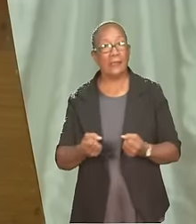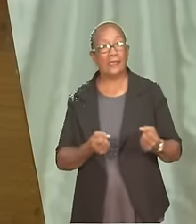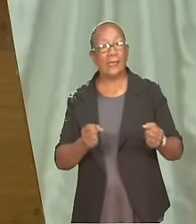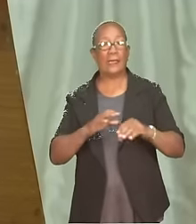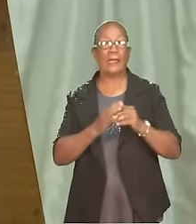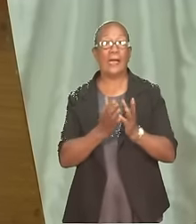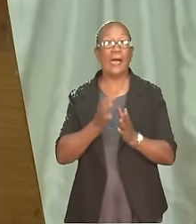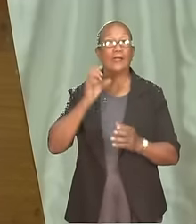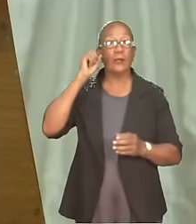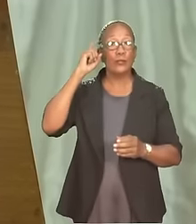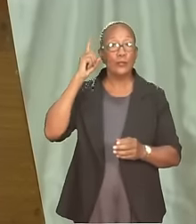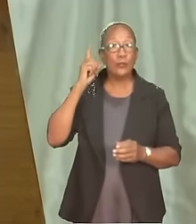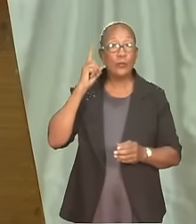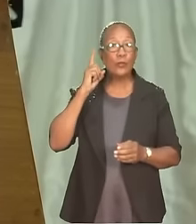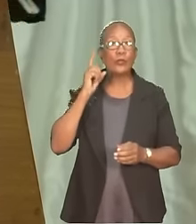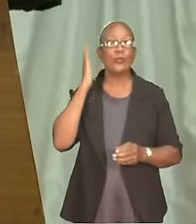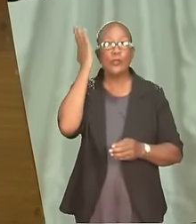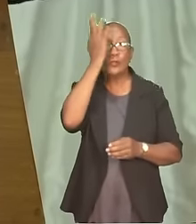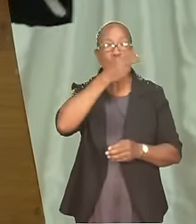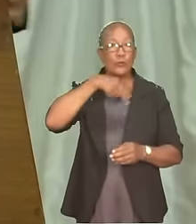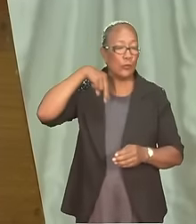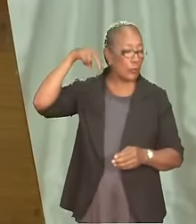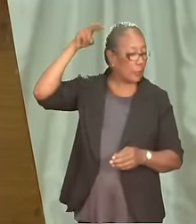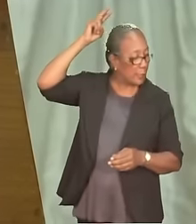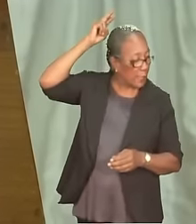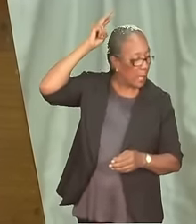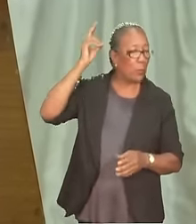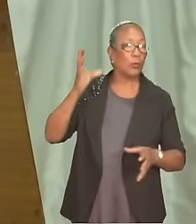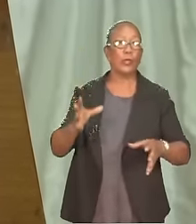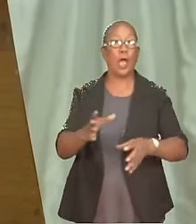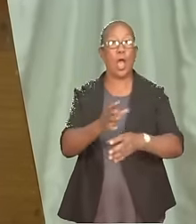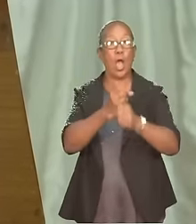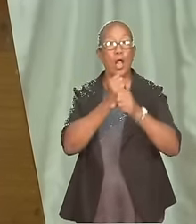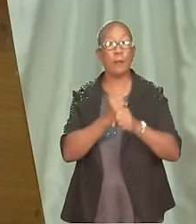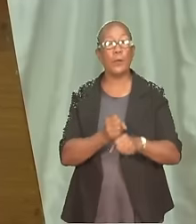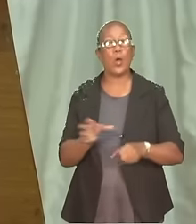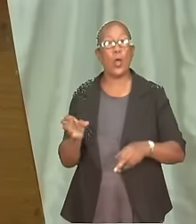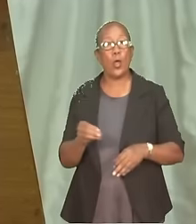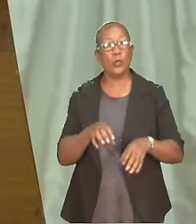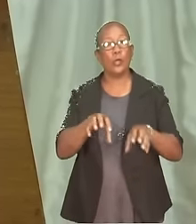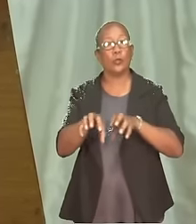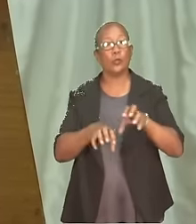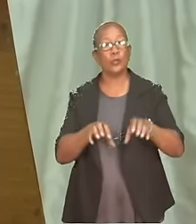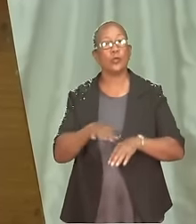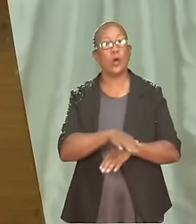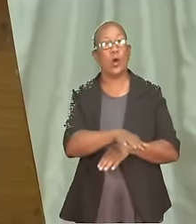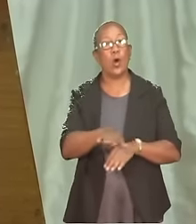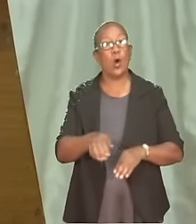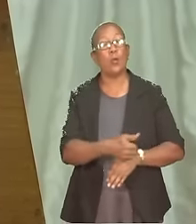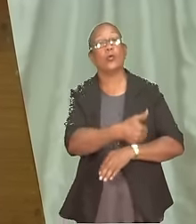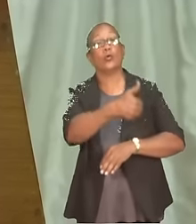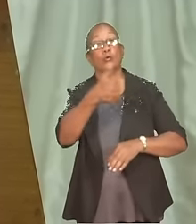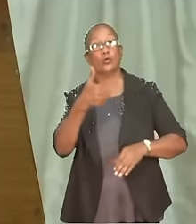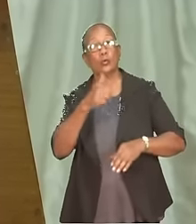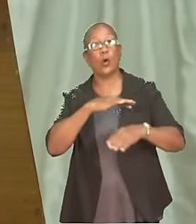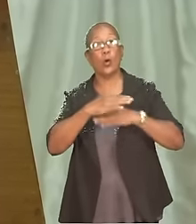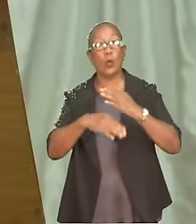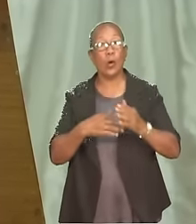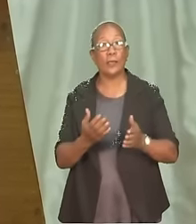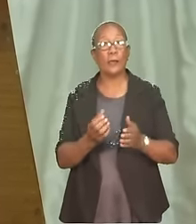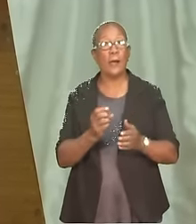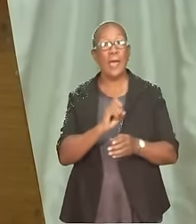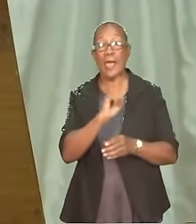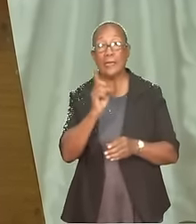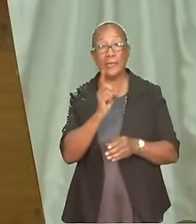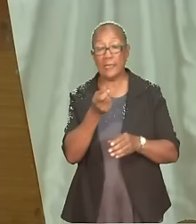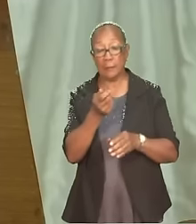deskundigen, Suriname kunnen loodsen uit de risicozone om gegreylist te worden of om geblacklist te worden. We